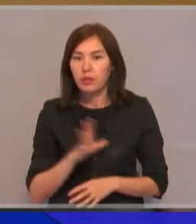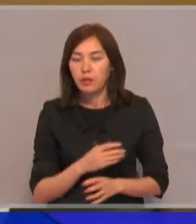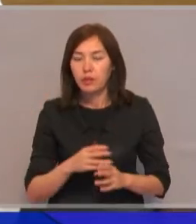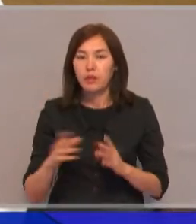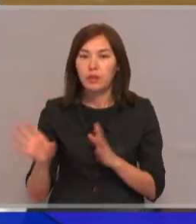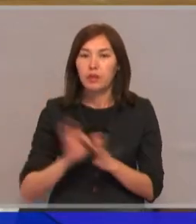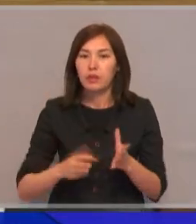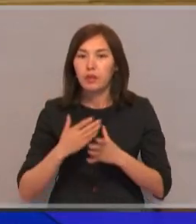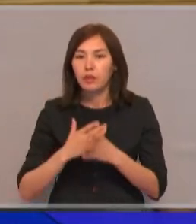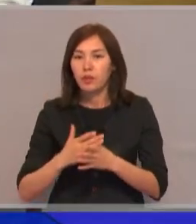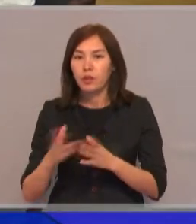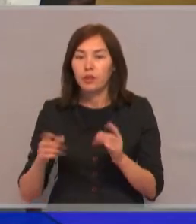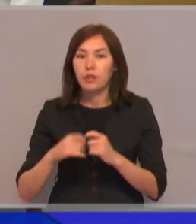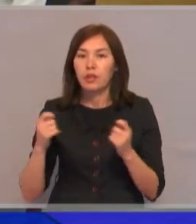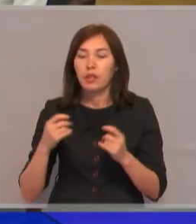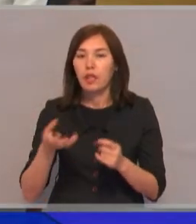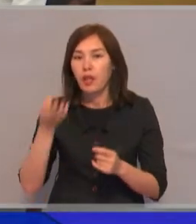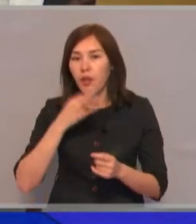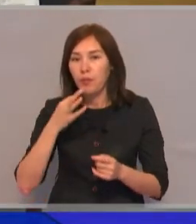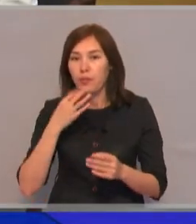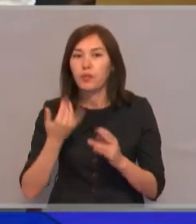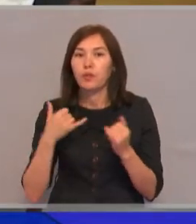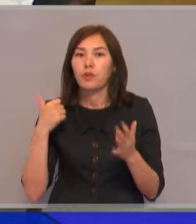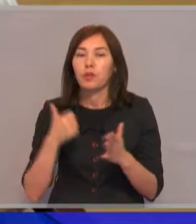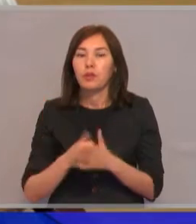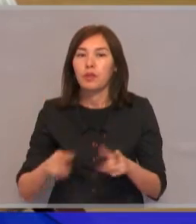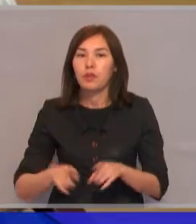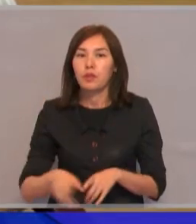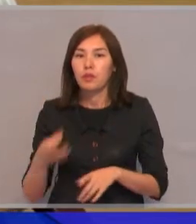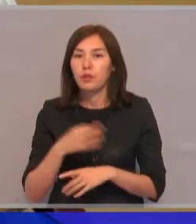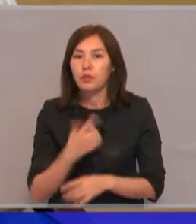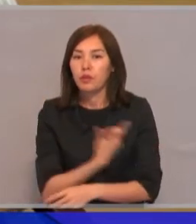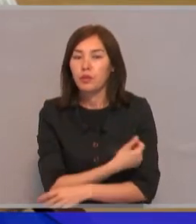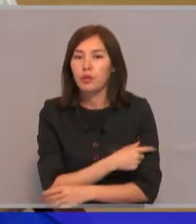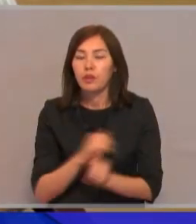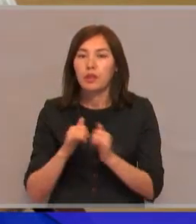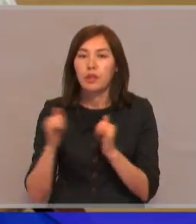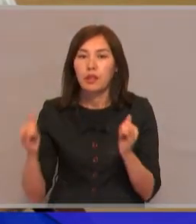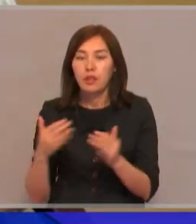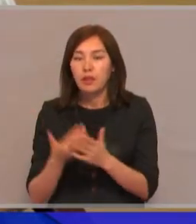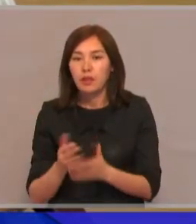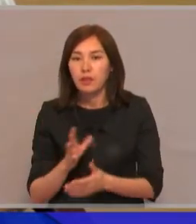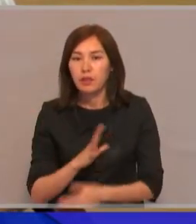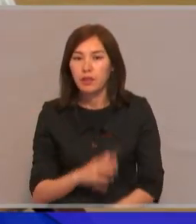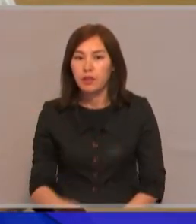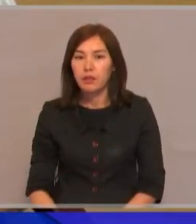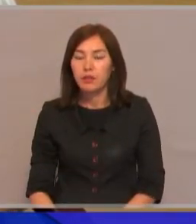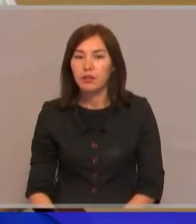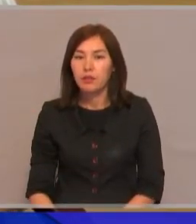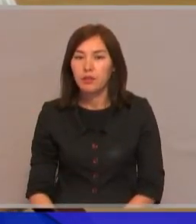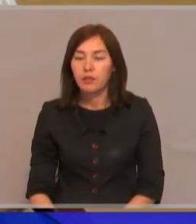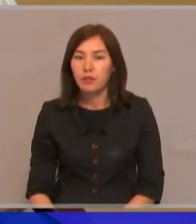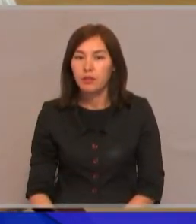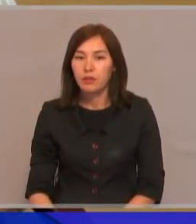Ал жедел жәрдем көліктердің артуы дәрі-дәрмек қордың бүгінгі деңгейі өңір медицинасының дамығандығының дәлелі. Мемлекеттік